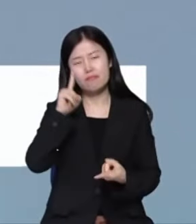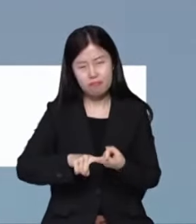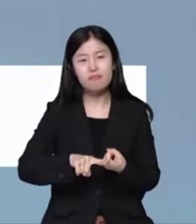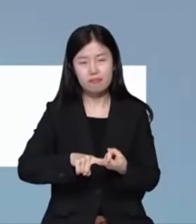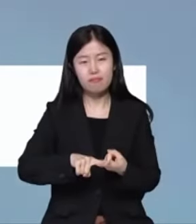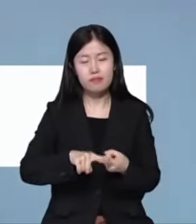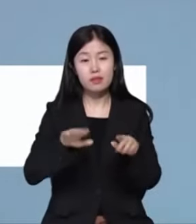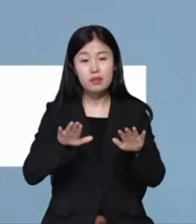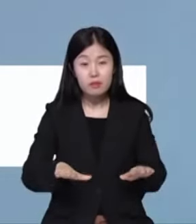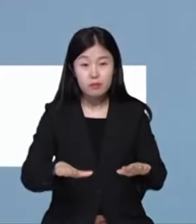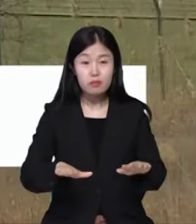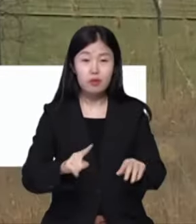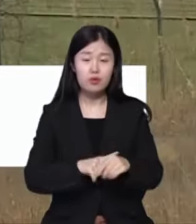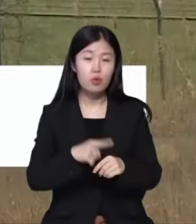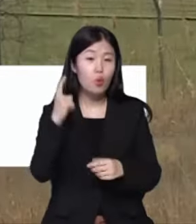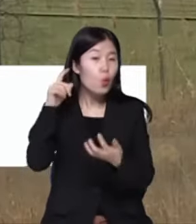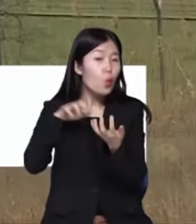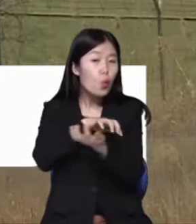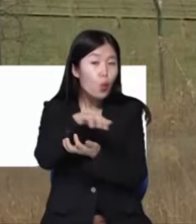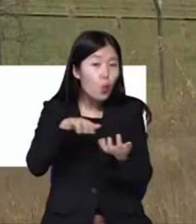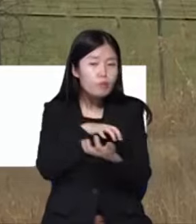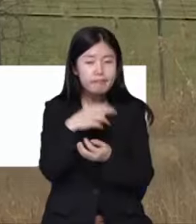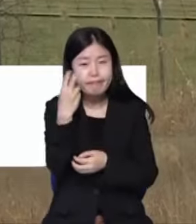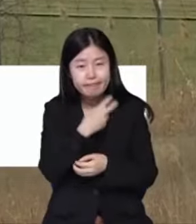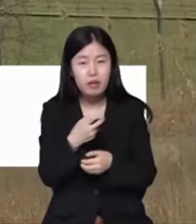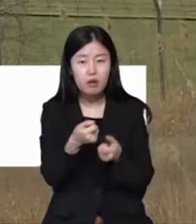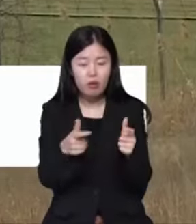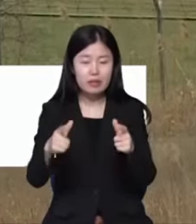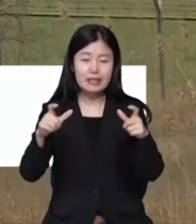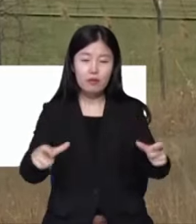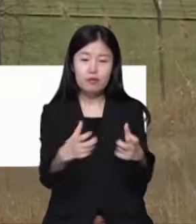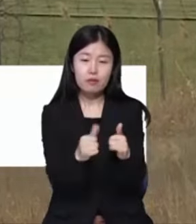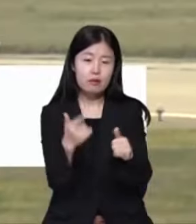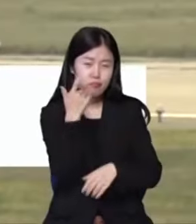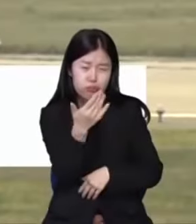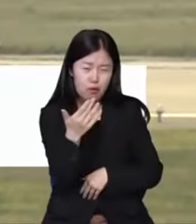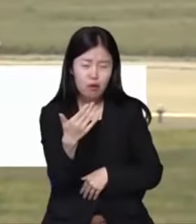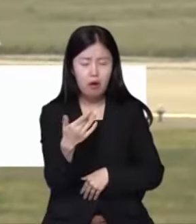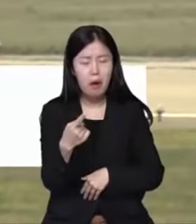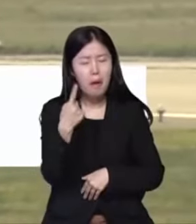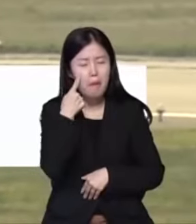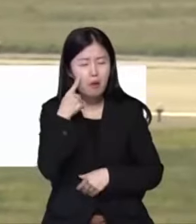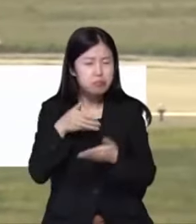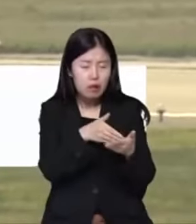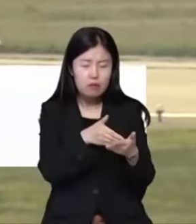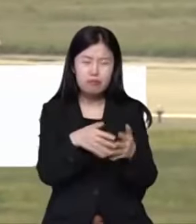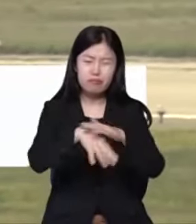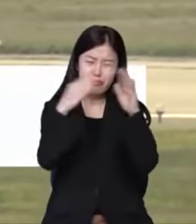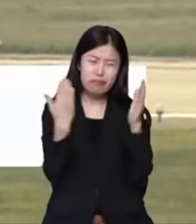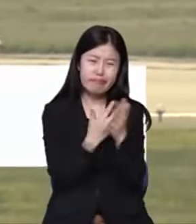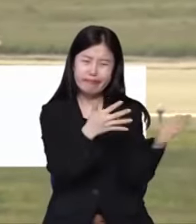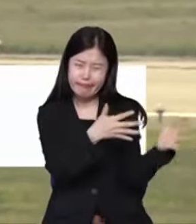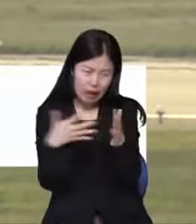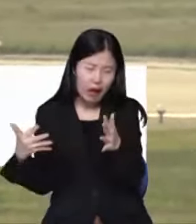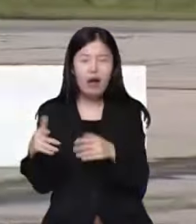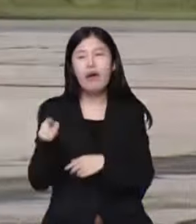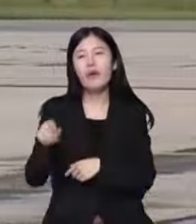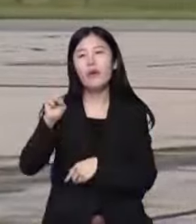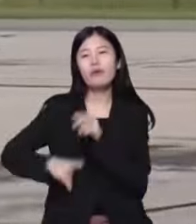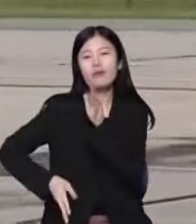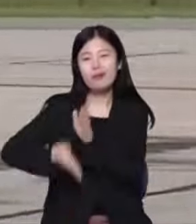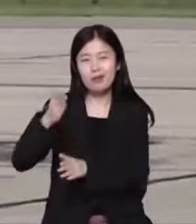여론조사 등을 공동으로 진행하자는 광주시의 제안이 하나도 받아들여지지 않으면서 광주시가 전략적인 한계를